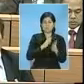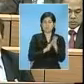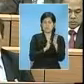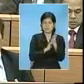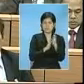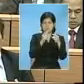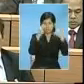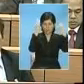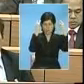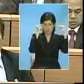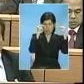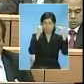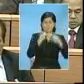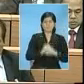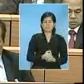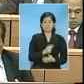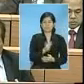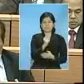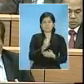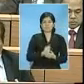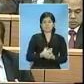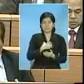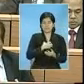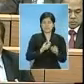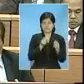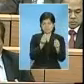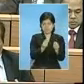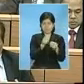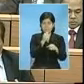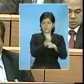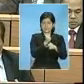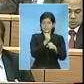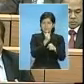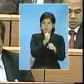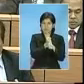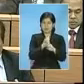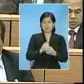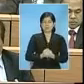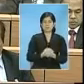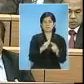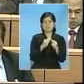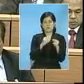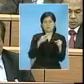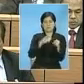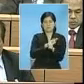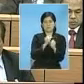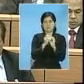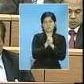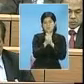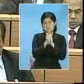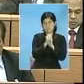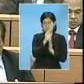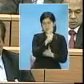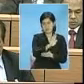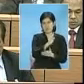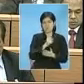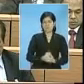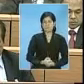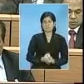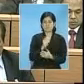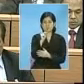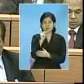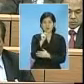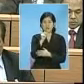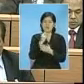นั้นได้ทุ่มเทด้วยความสามารถตามที่สื่อฝรั่งบางฉบับเขให้